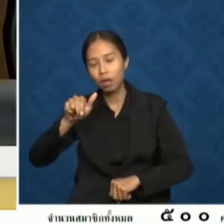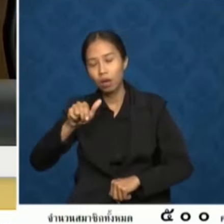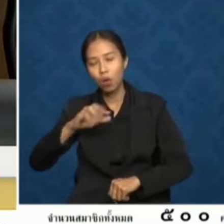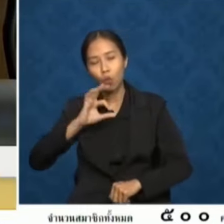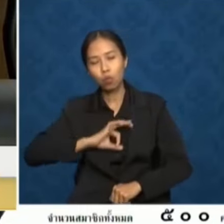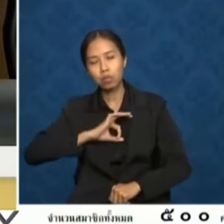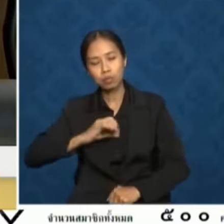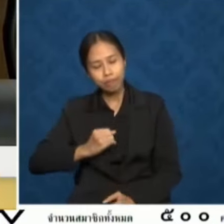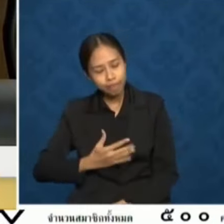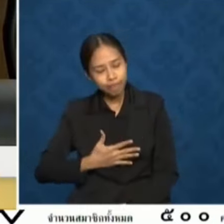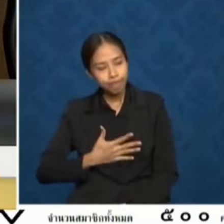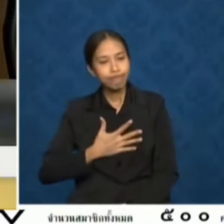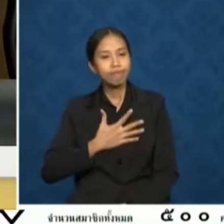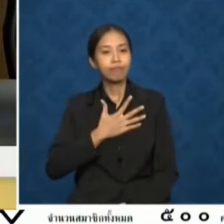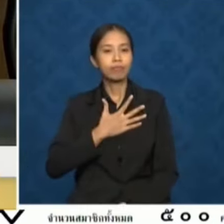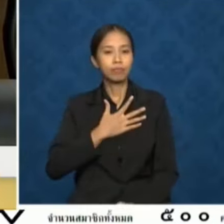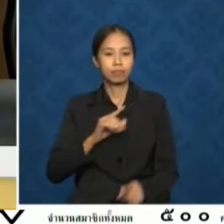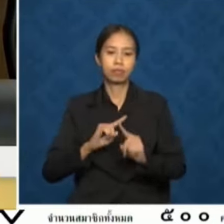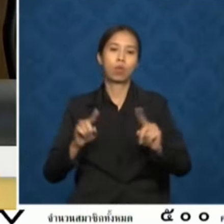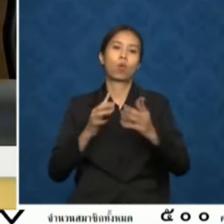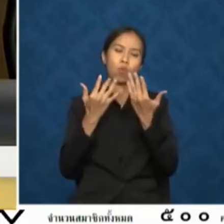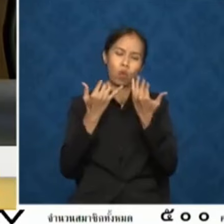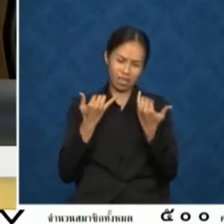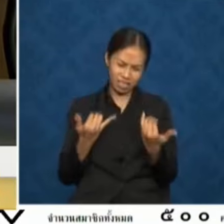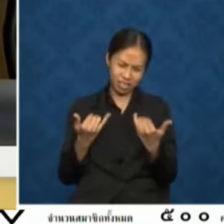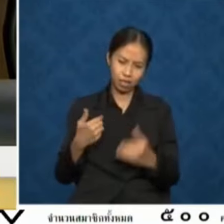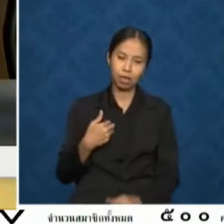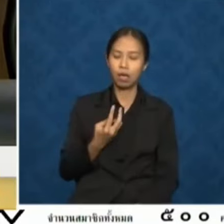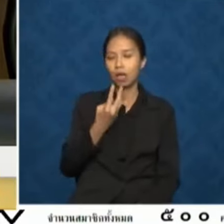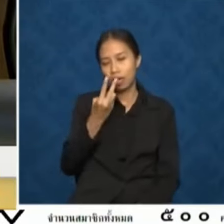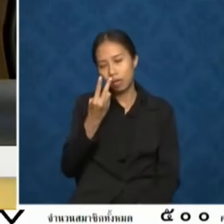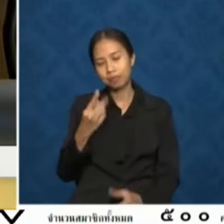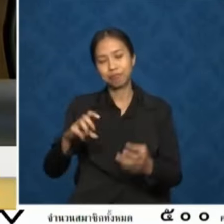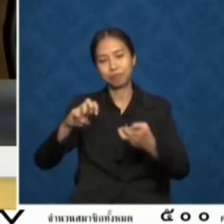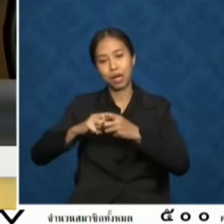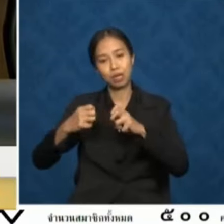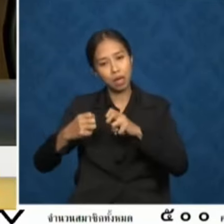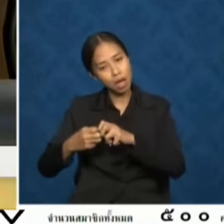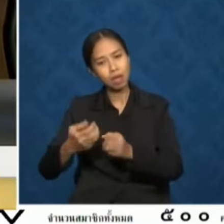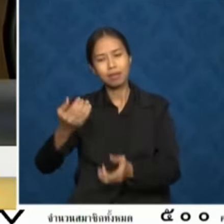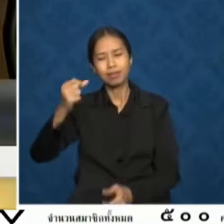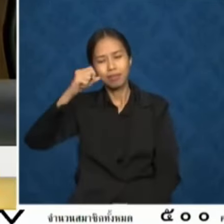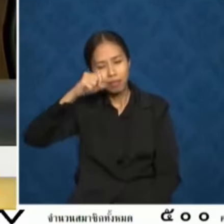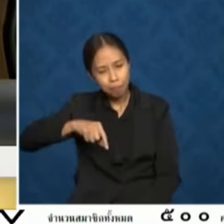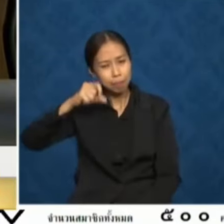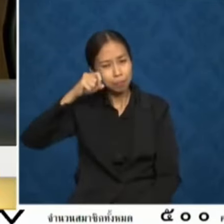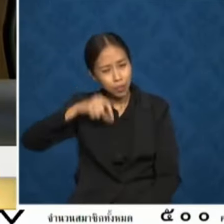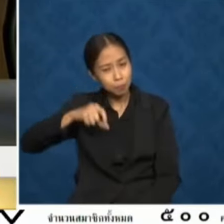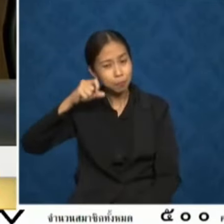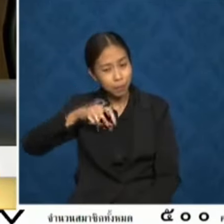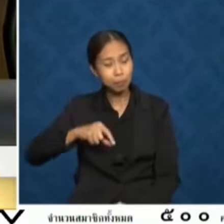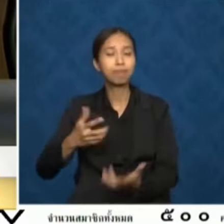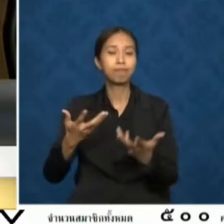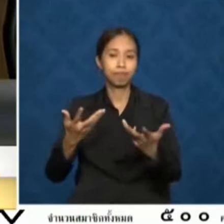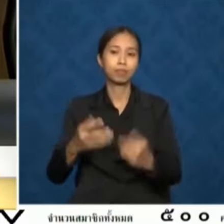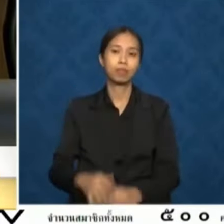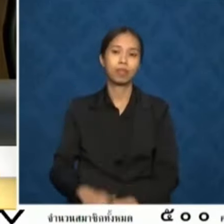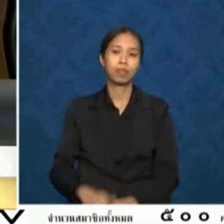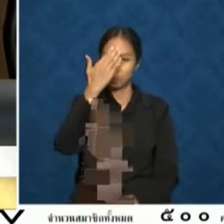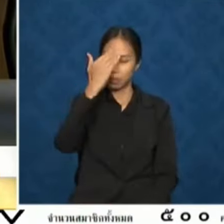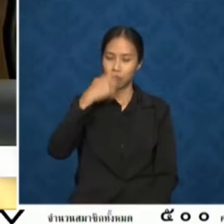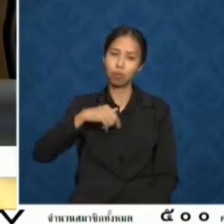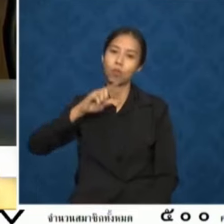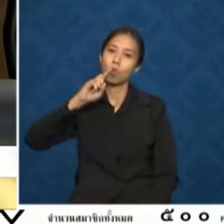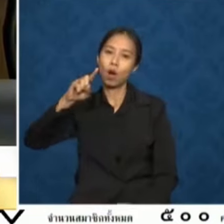แต่วันนี้เหตุการณ์เหล่านี้มันเกิดขึ้นแล้วขึ้นเล่าขึ้นแล้วขึ้นเล่าหลายคนในสภาแห่งนี้ไปโทษท่านเศรษฐ